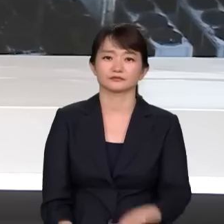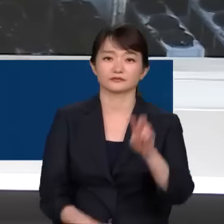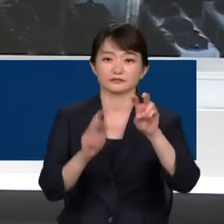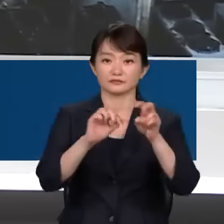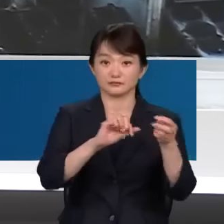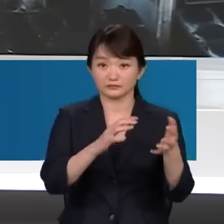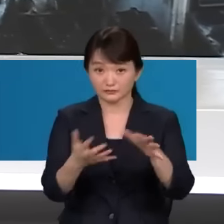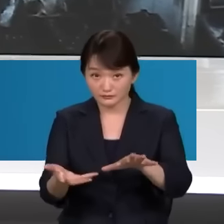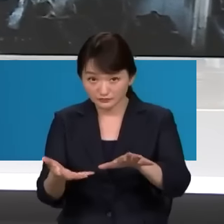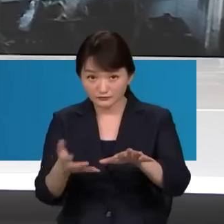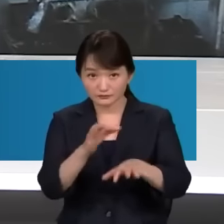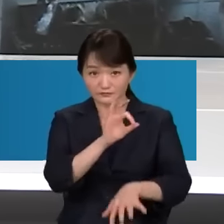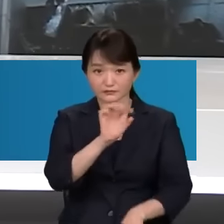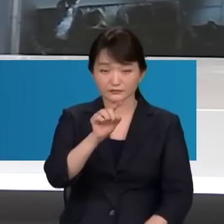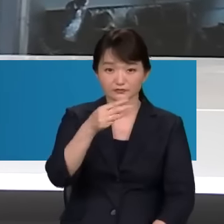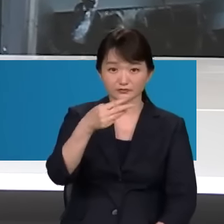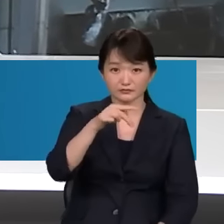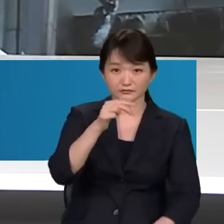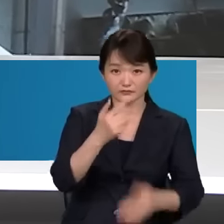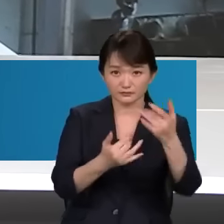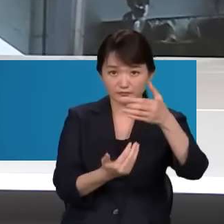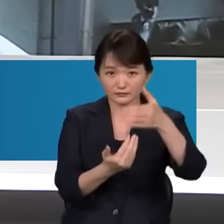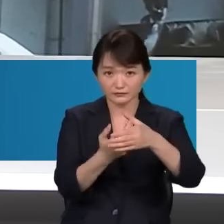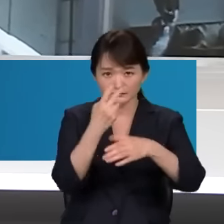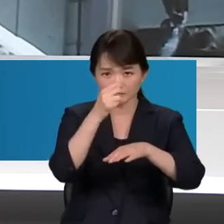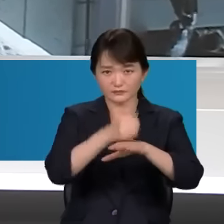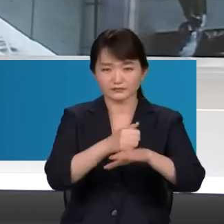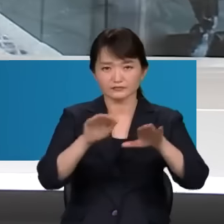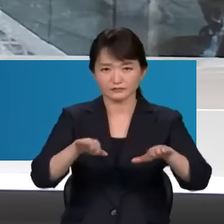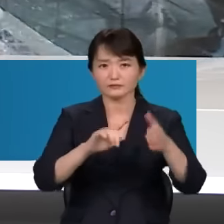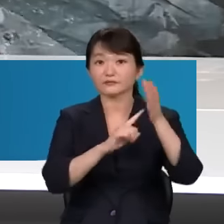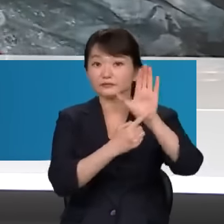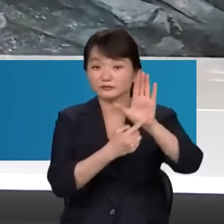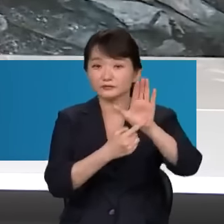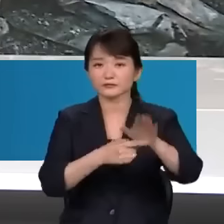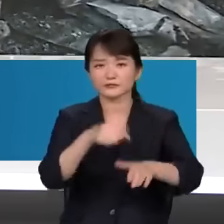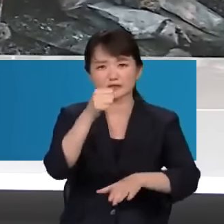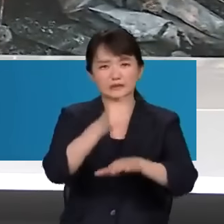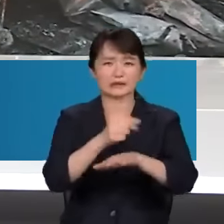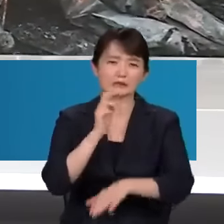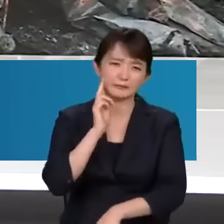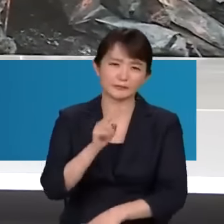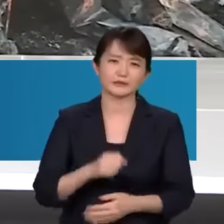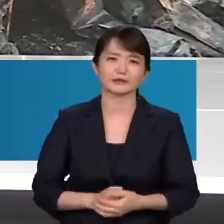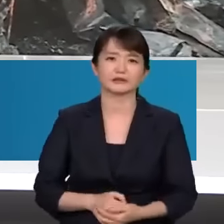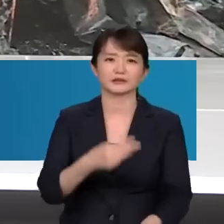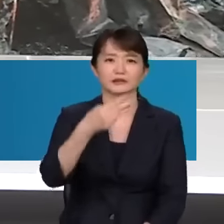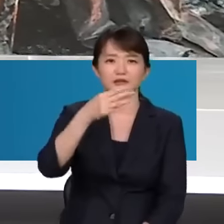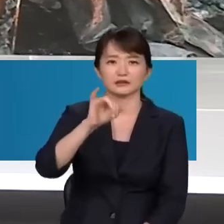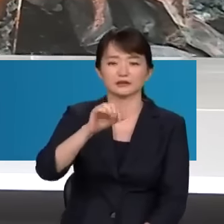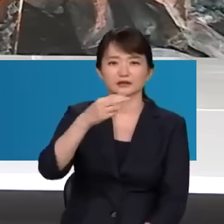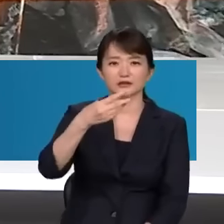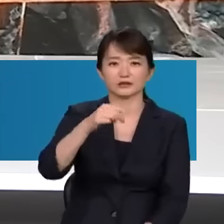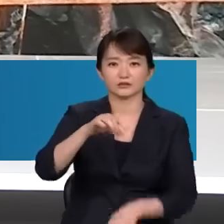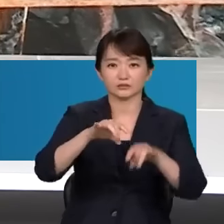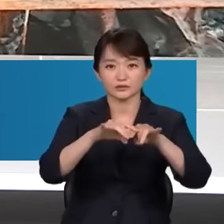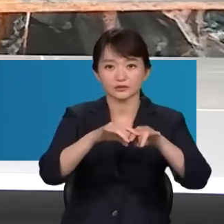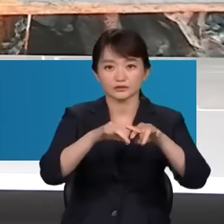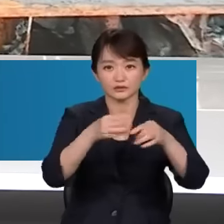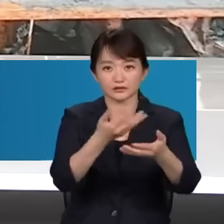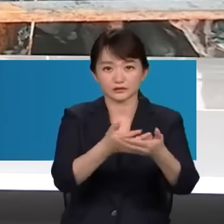생명을 앗아간 아리셀 화재 참사의 수사 결과가 오늘 나왔는데 그 결과가 참담합니다. 리튬 전지 데이터를 조작해